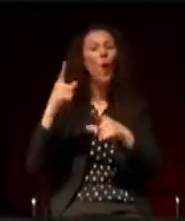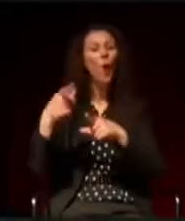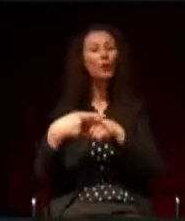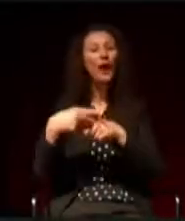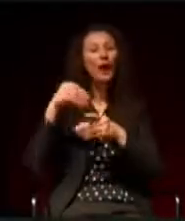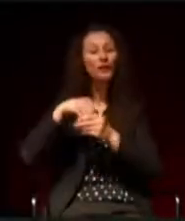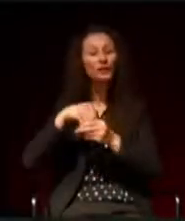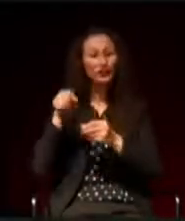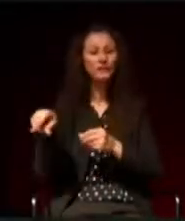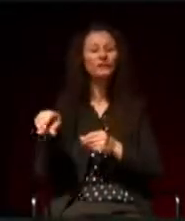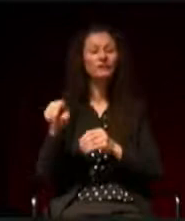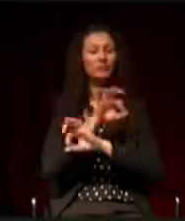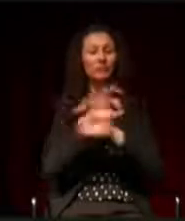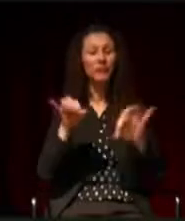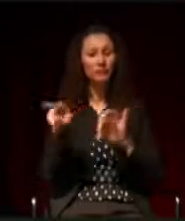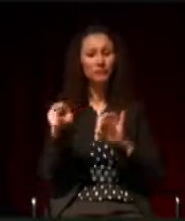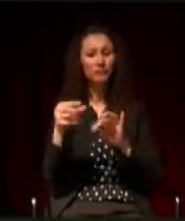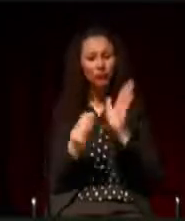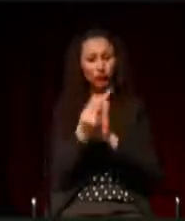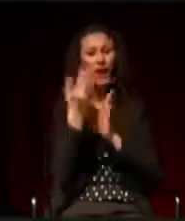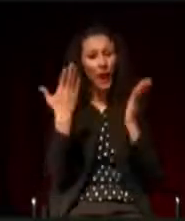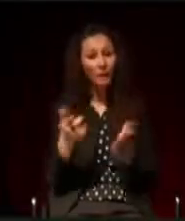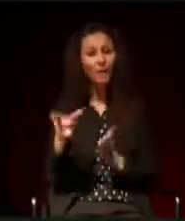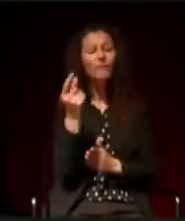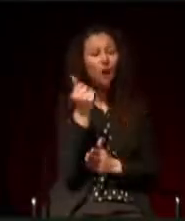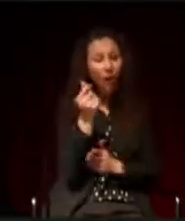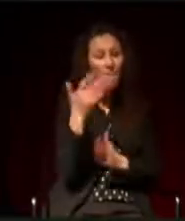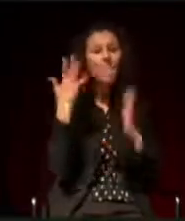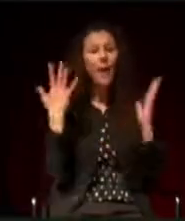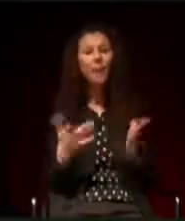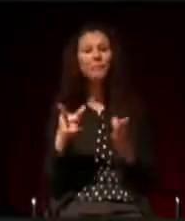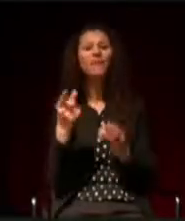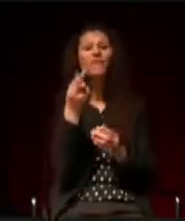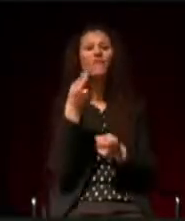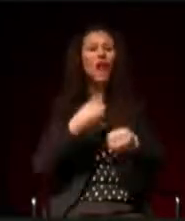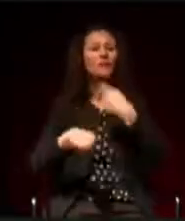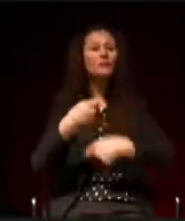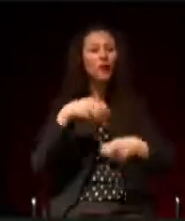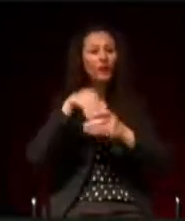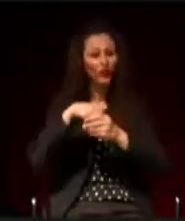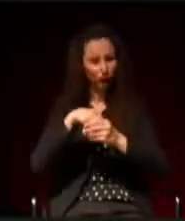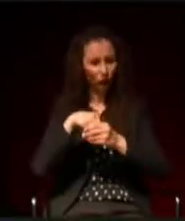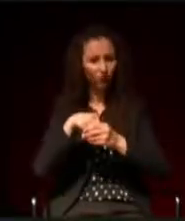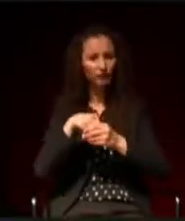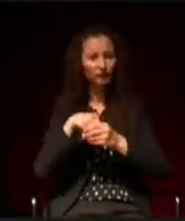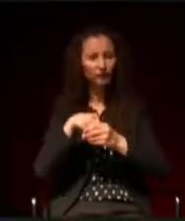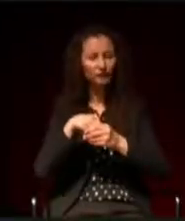görüşmelerde şekillendi zaten hem bu rakam hem bu finansmanın koşulları.